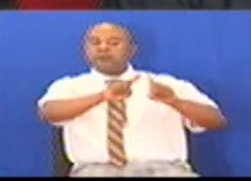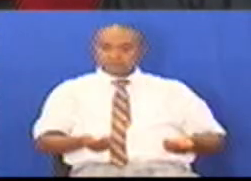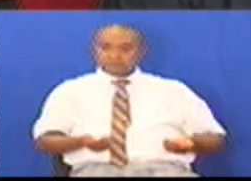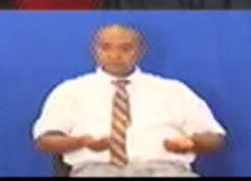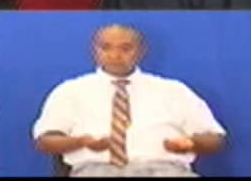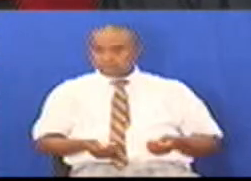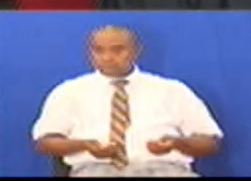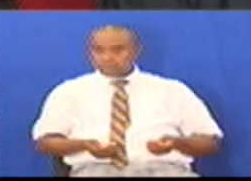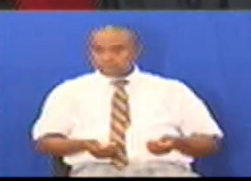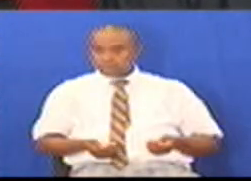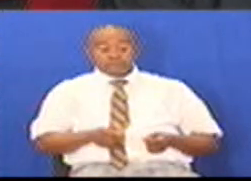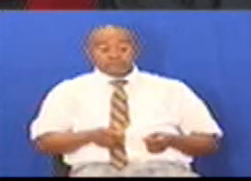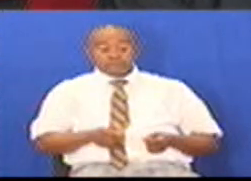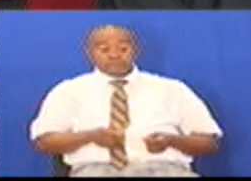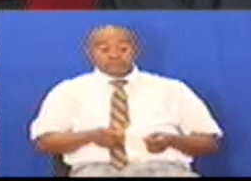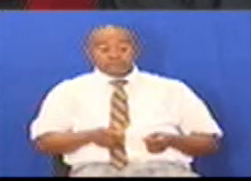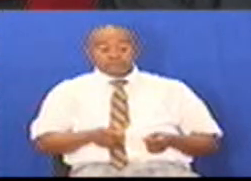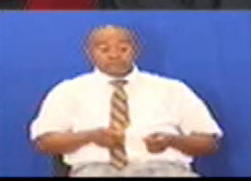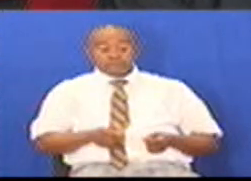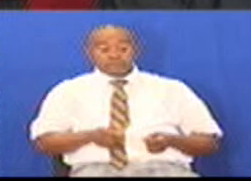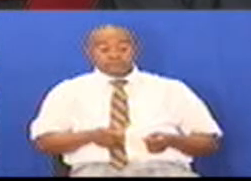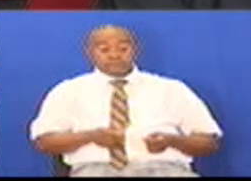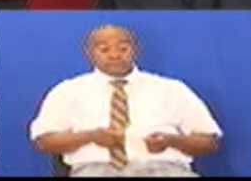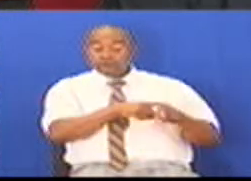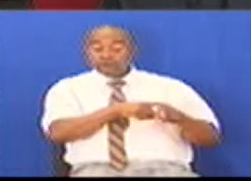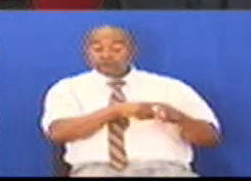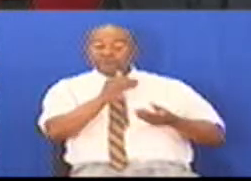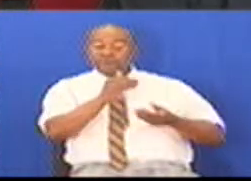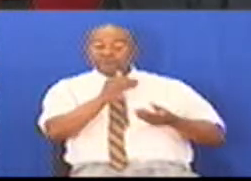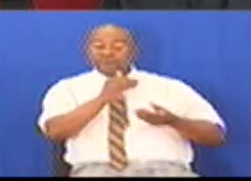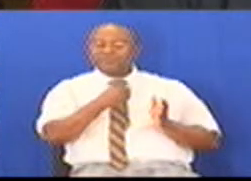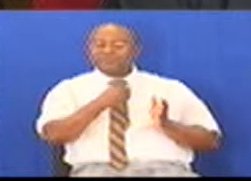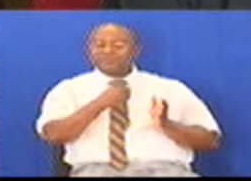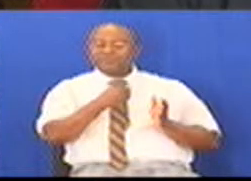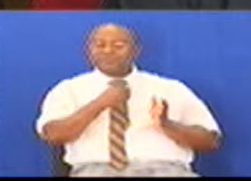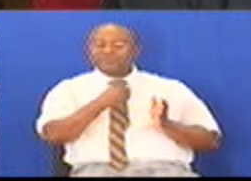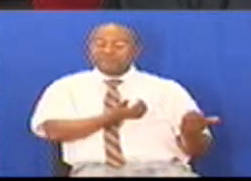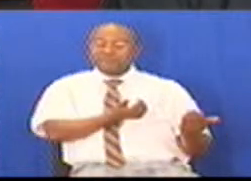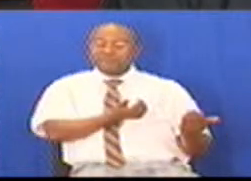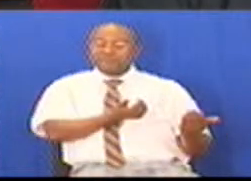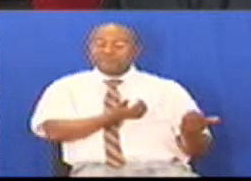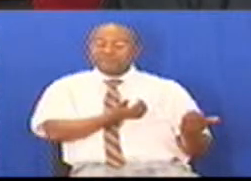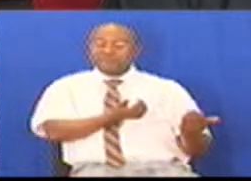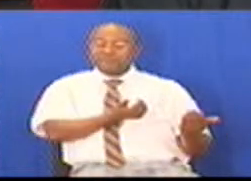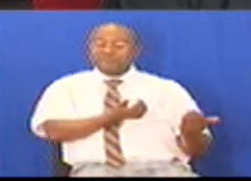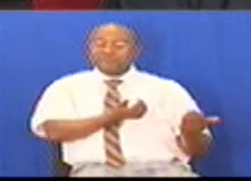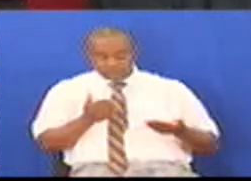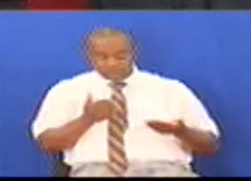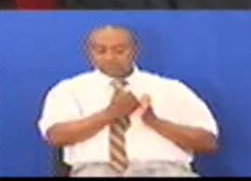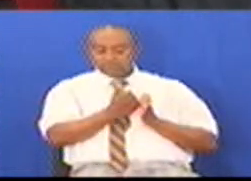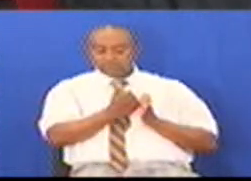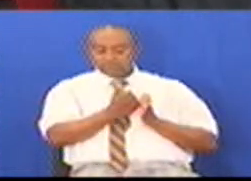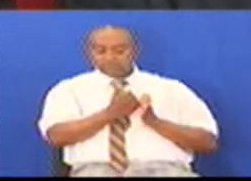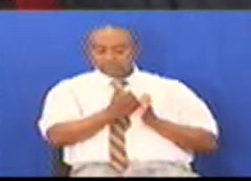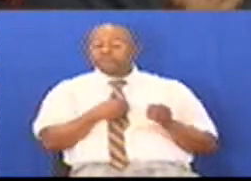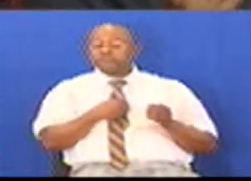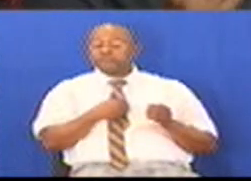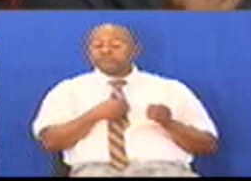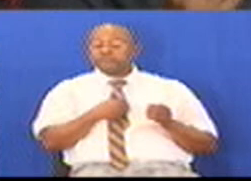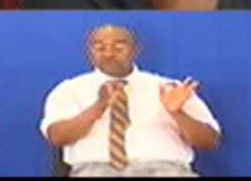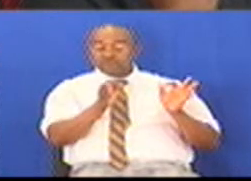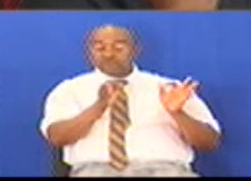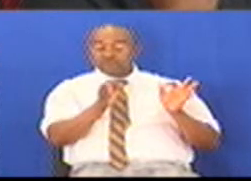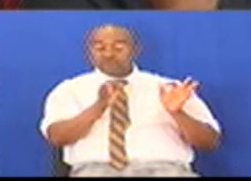ulisubiriwa na sekta binafsi kwa muda mrefu, na kwa hatua hii sekta binafsi itatumia fursa hii kukuza na kuendeleza biashara. Kamati